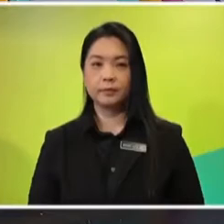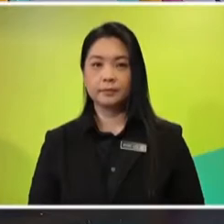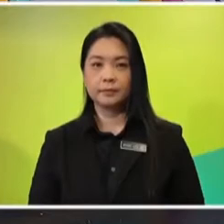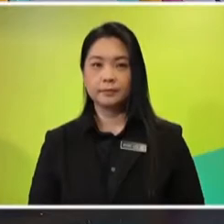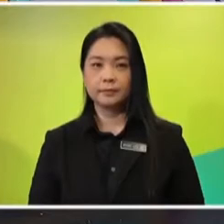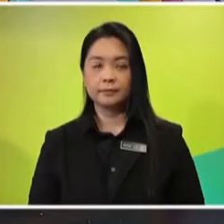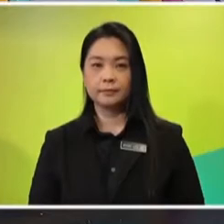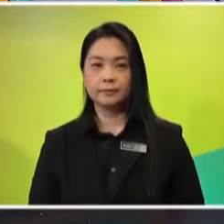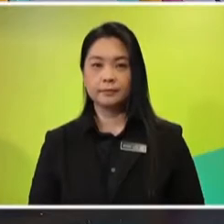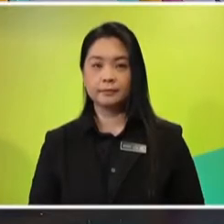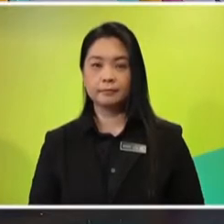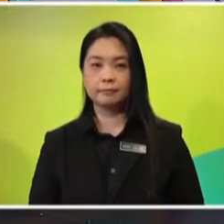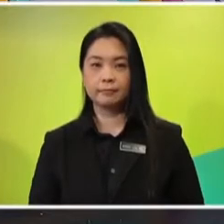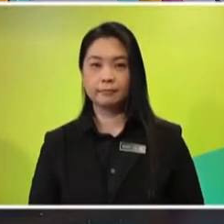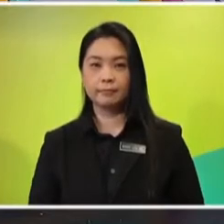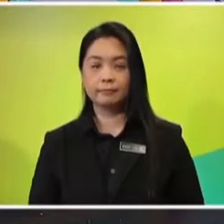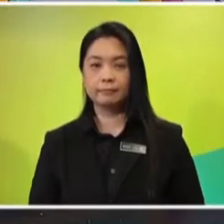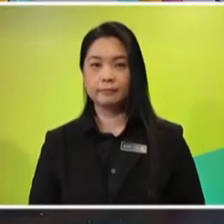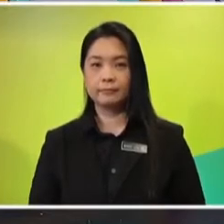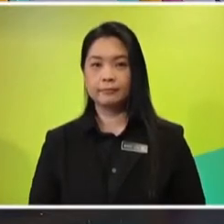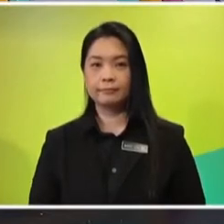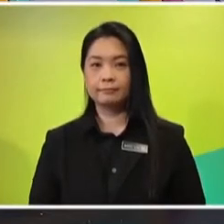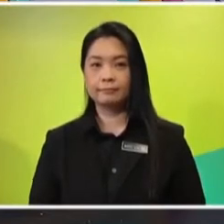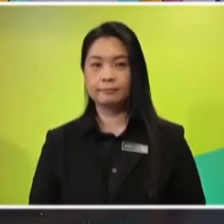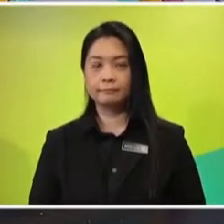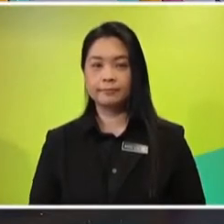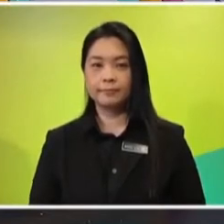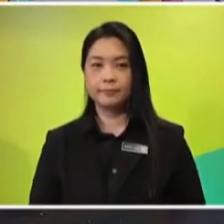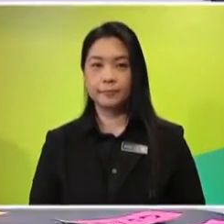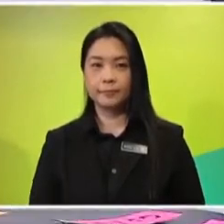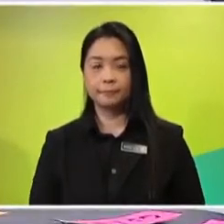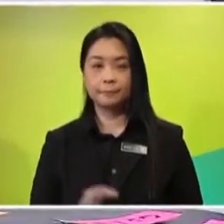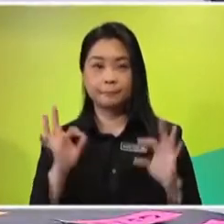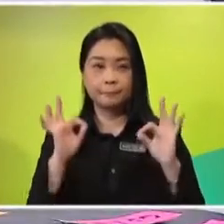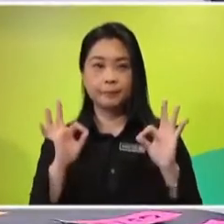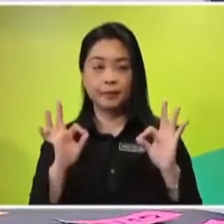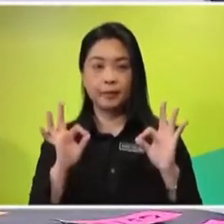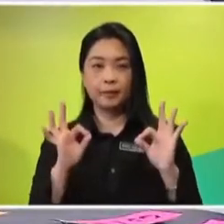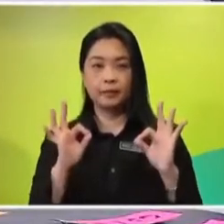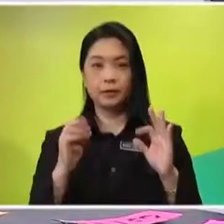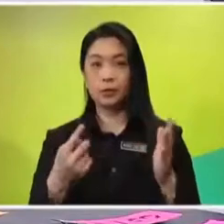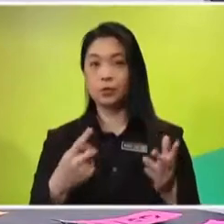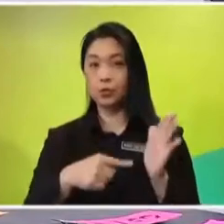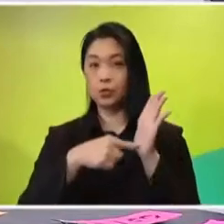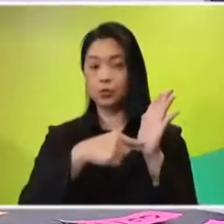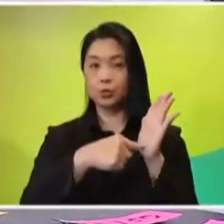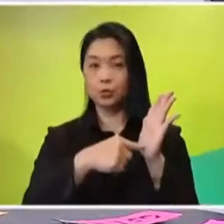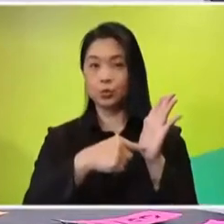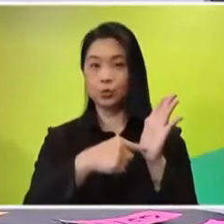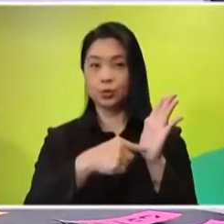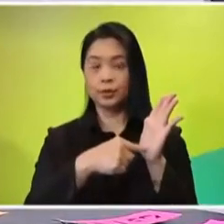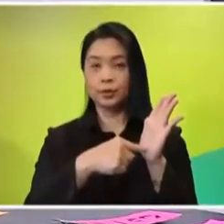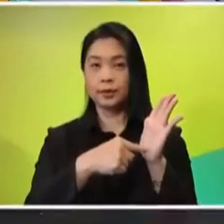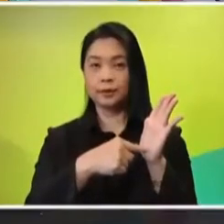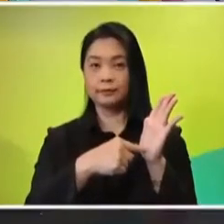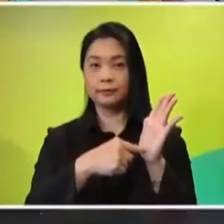pun dah siap juga, cikgu. Okey. Lajulah Mira ni. Bagus. Okey. Saya cikgu. Okey. Angkat. Boleh angkat sama-sama.